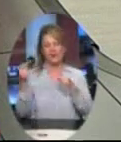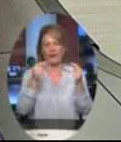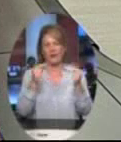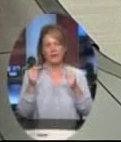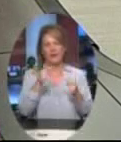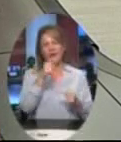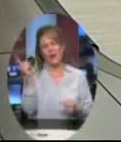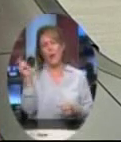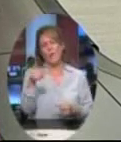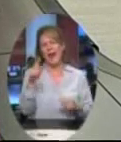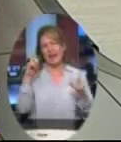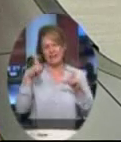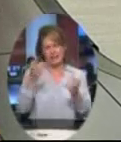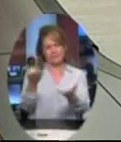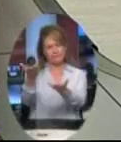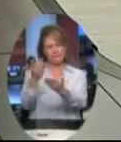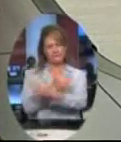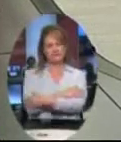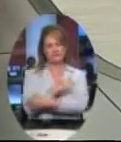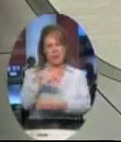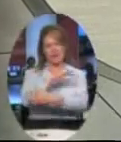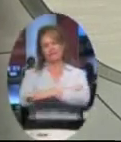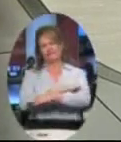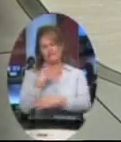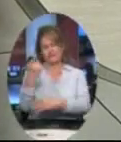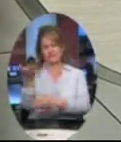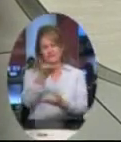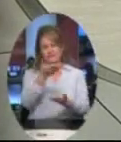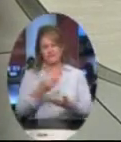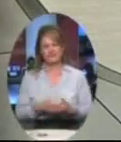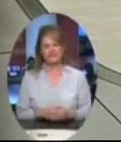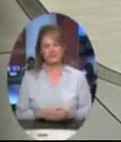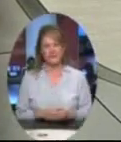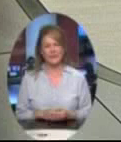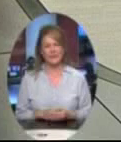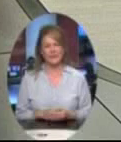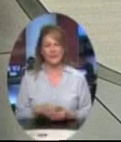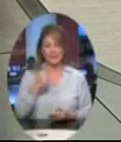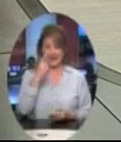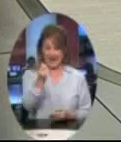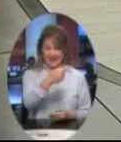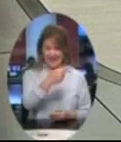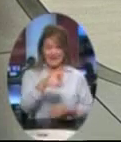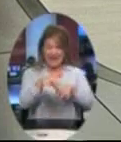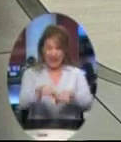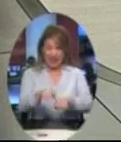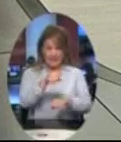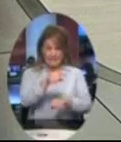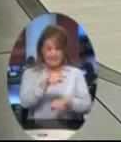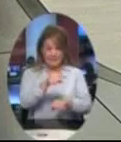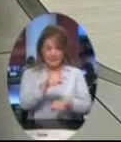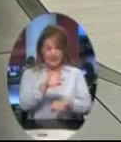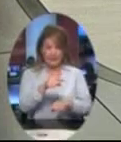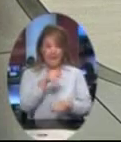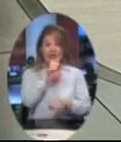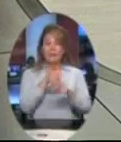בא להצטלם. אז הוא... אלף שנה הייתה, היה מאזן, אתם, ואתם בכלל מתנחלים, שאתם עוברים